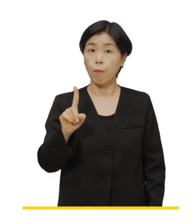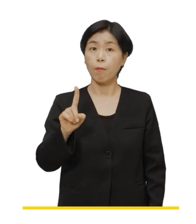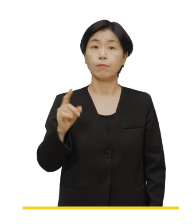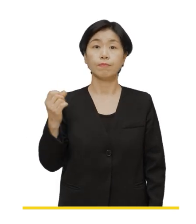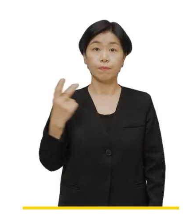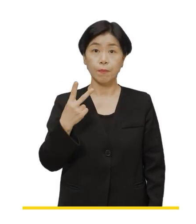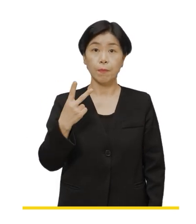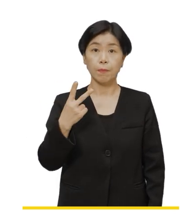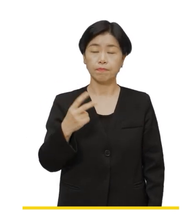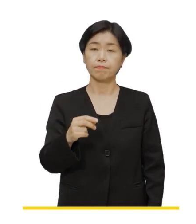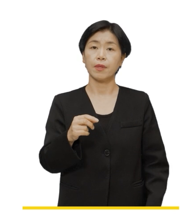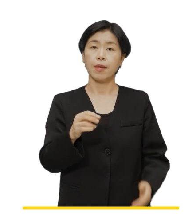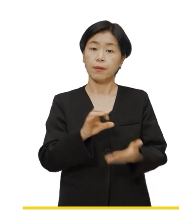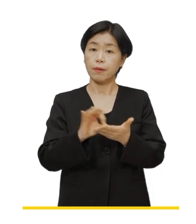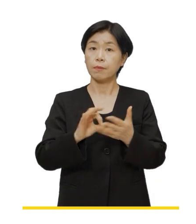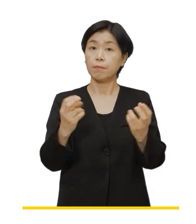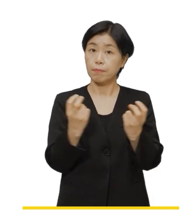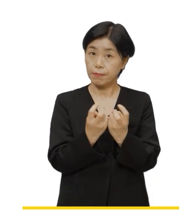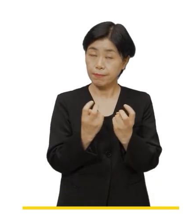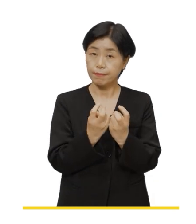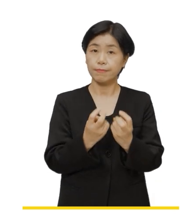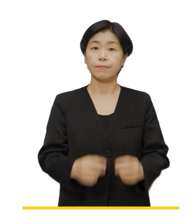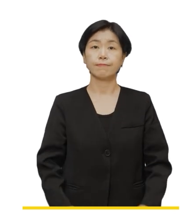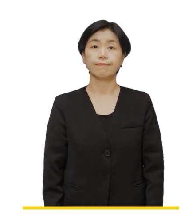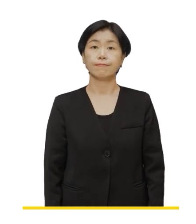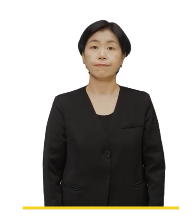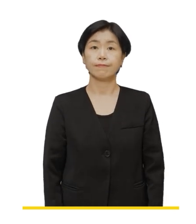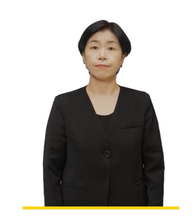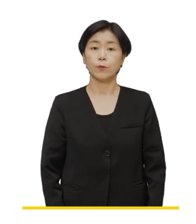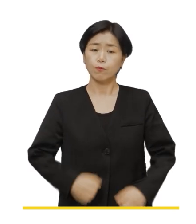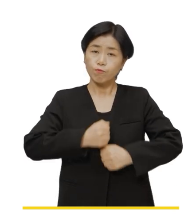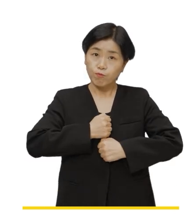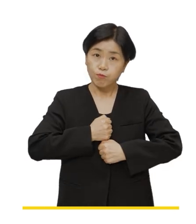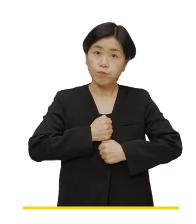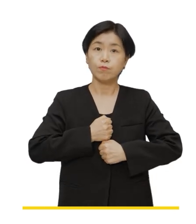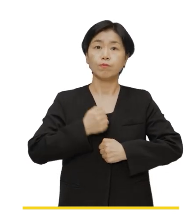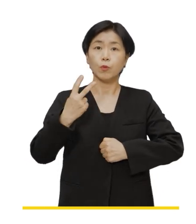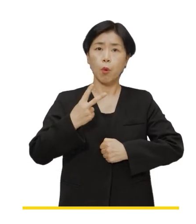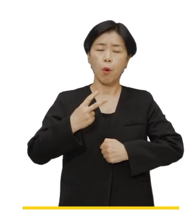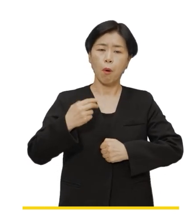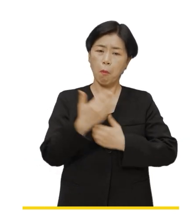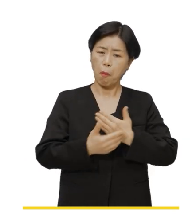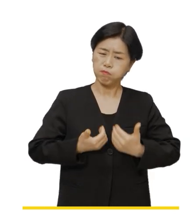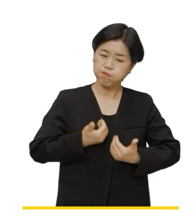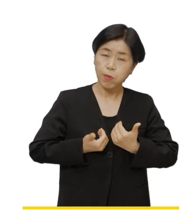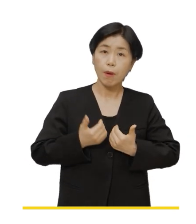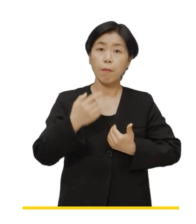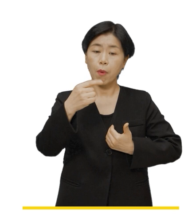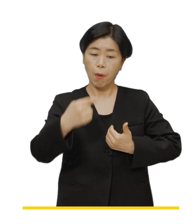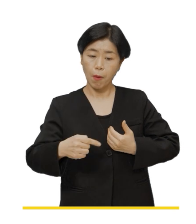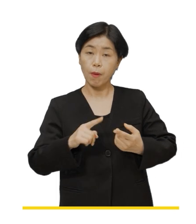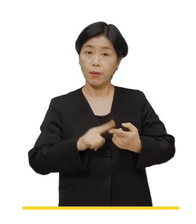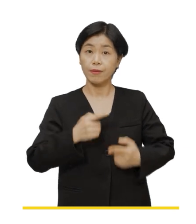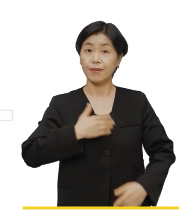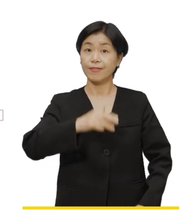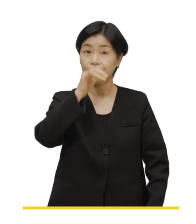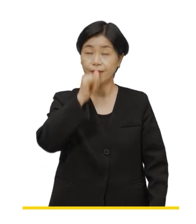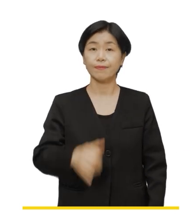나타나는지, 그리고 의약품을 사용하는 방법, 주의할 점, 부작용 같은 정보를 알 수